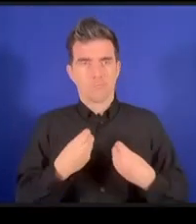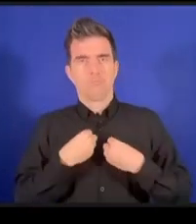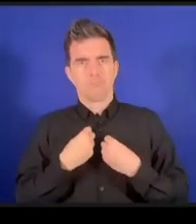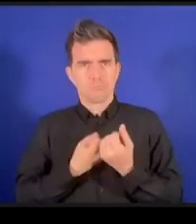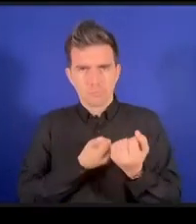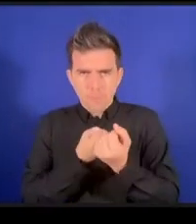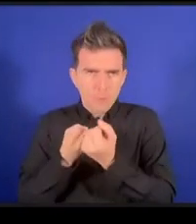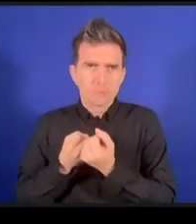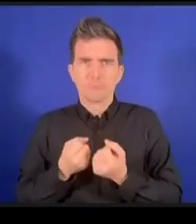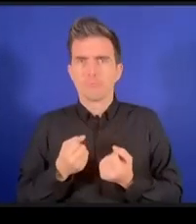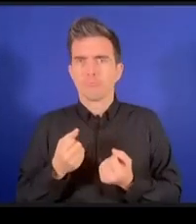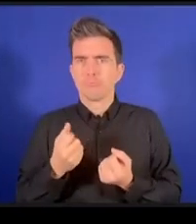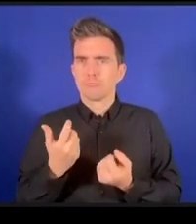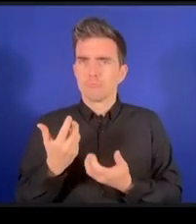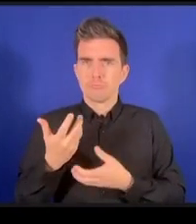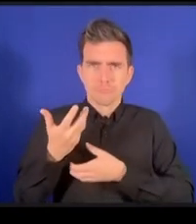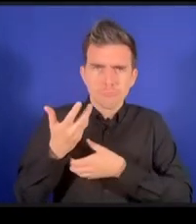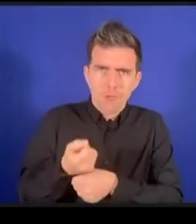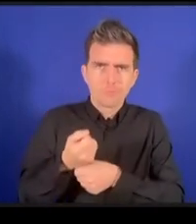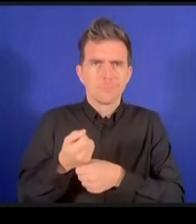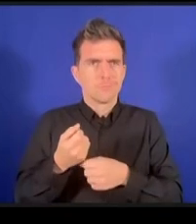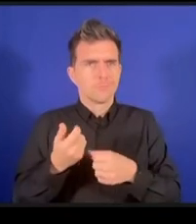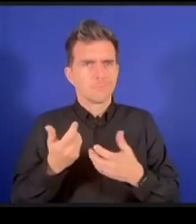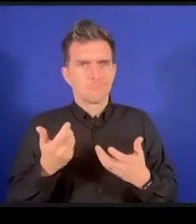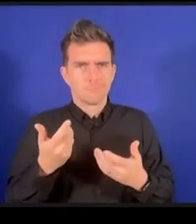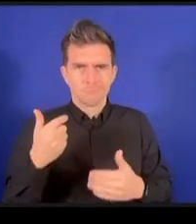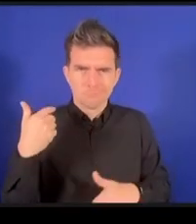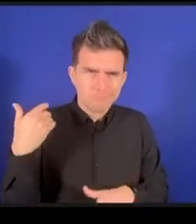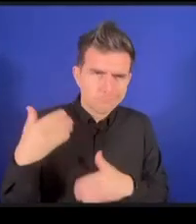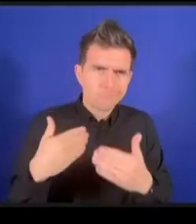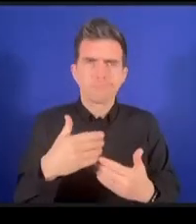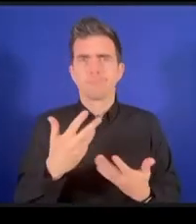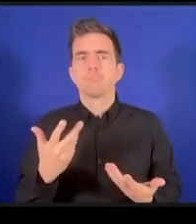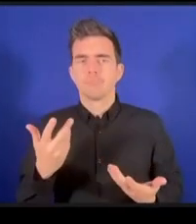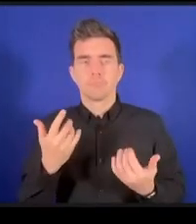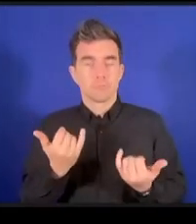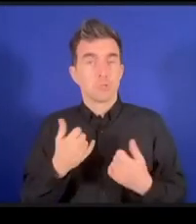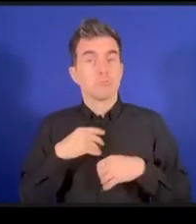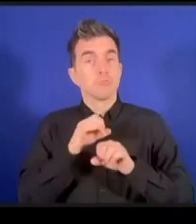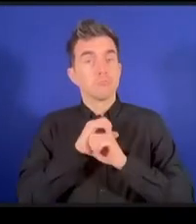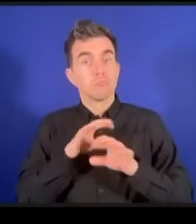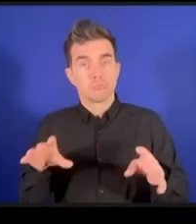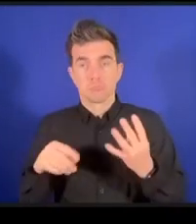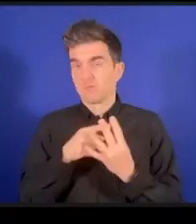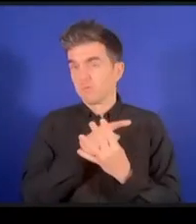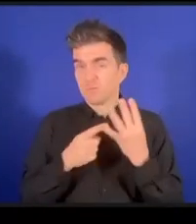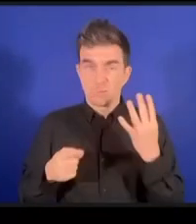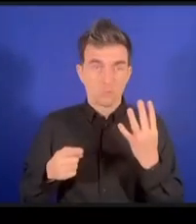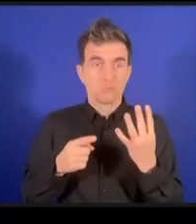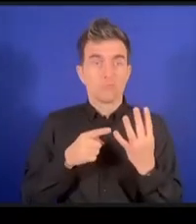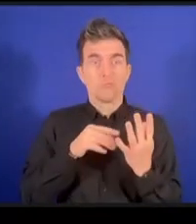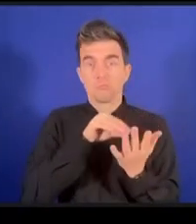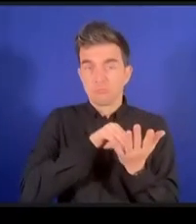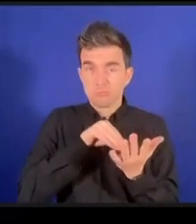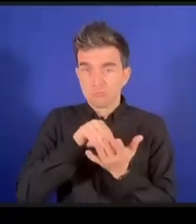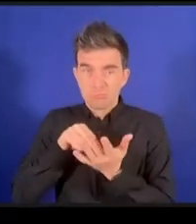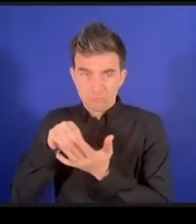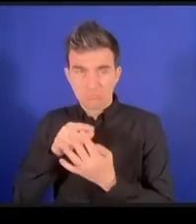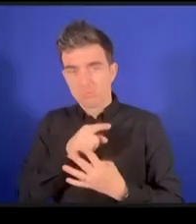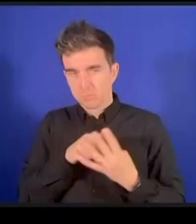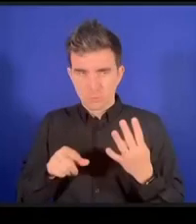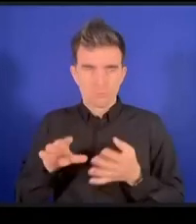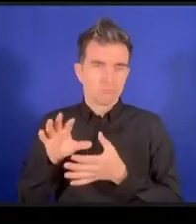Мы представляем Вам доклад это очень объёмный труд который был